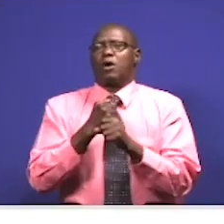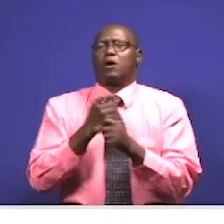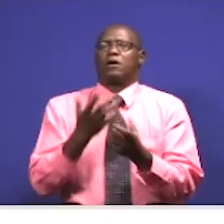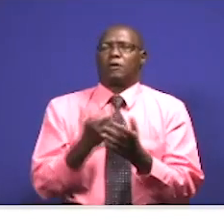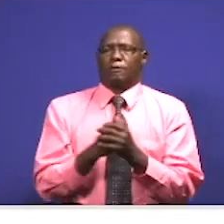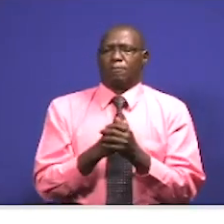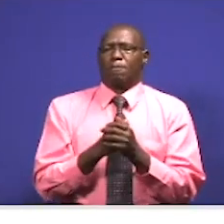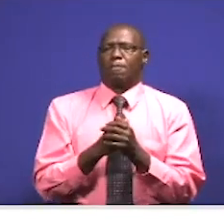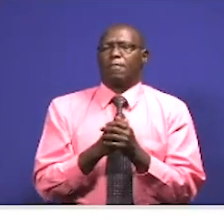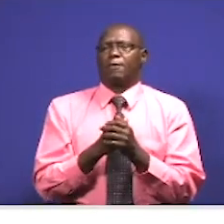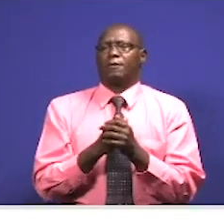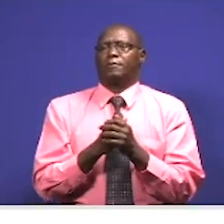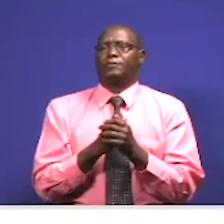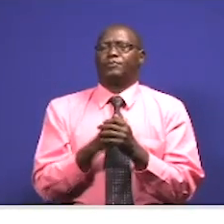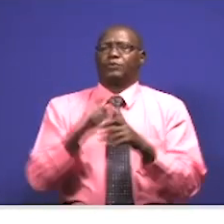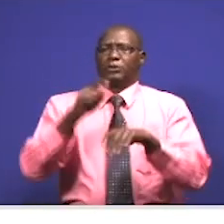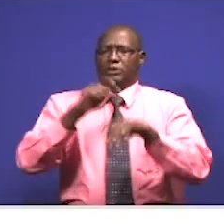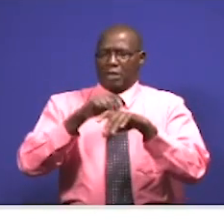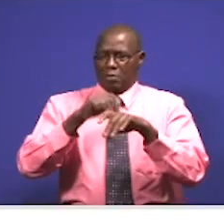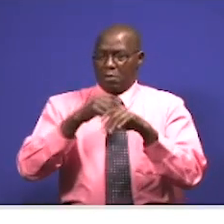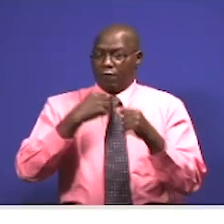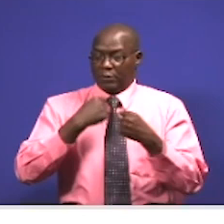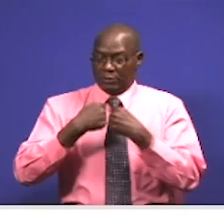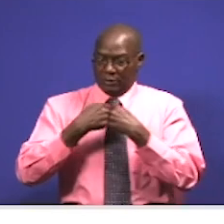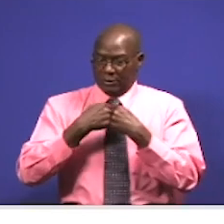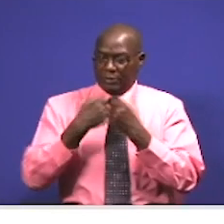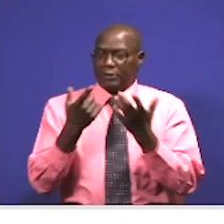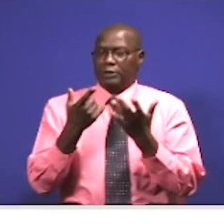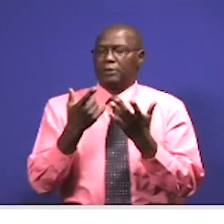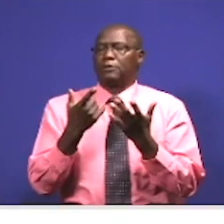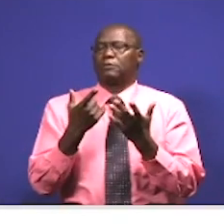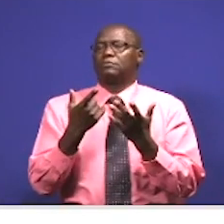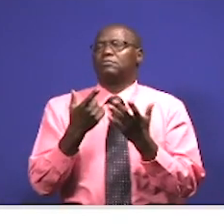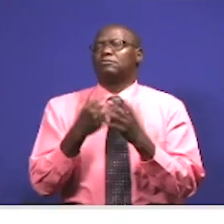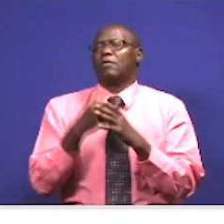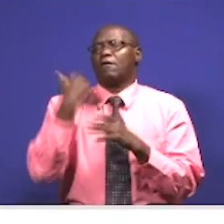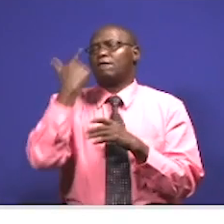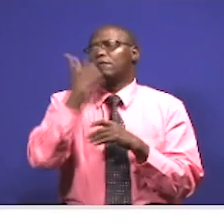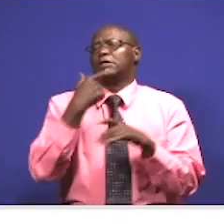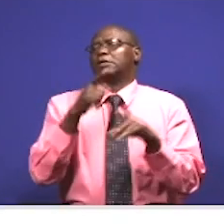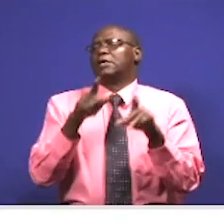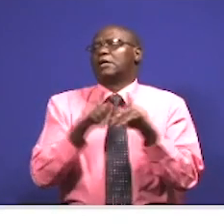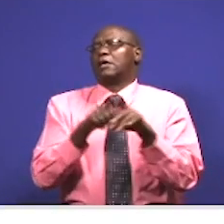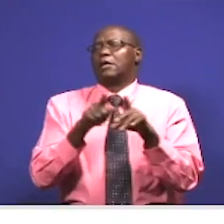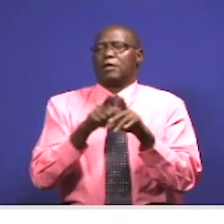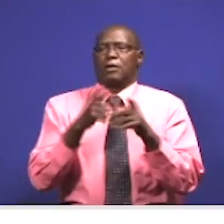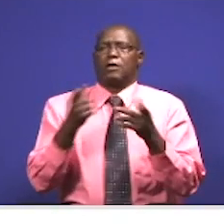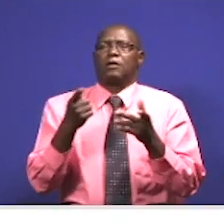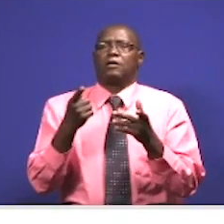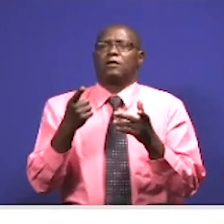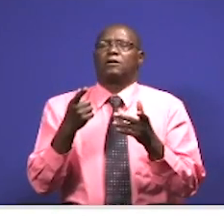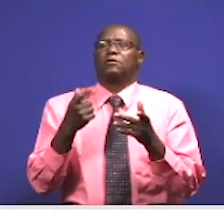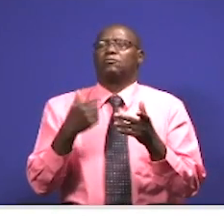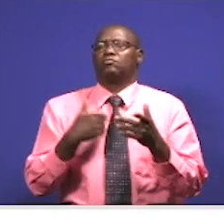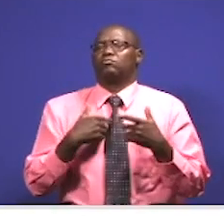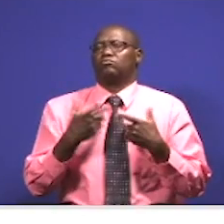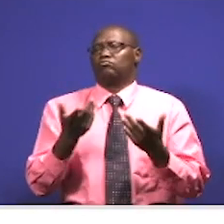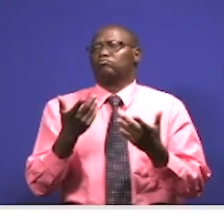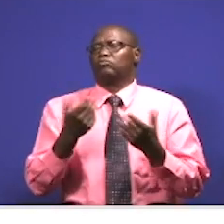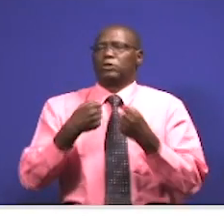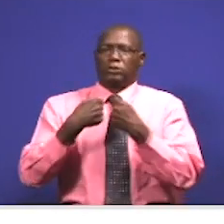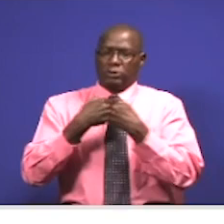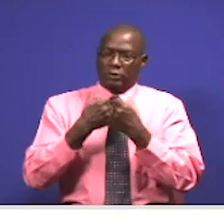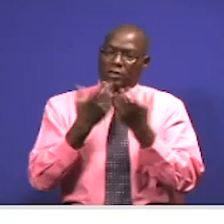kile mnapopatana na changamoto, musionekane kama ambao mnaweza basi kuyumbishwa, la hasha. Changamoto kwa habari ni